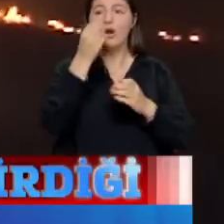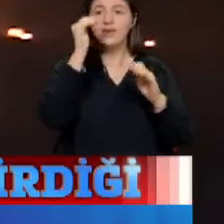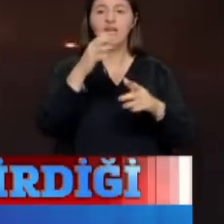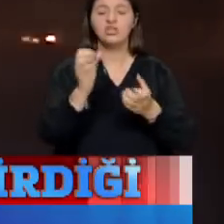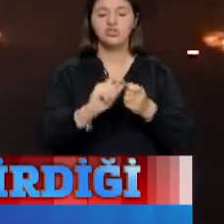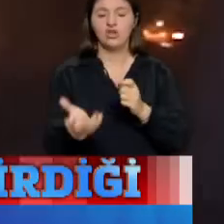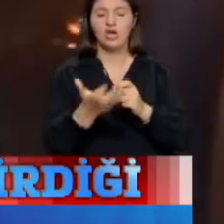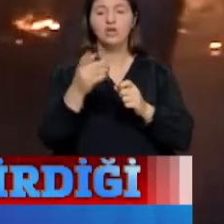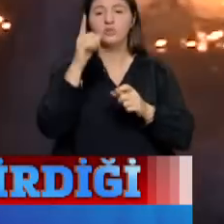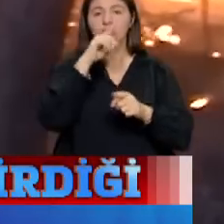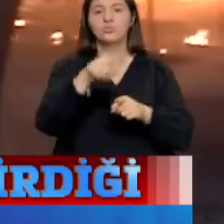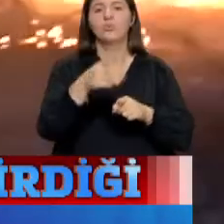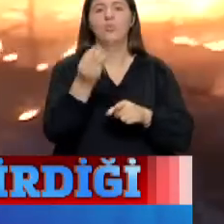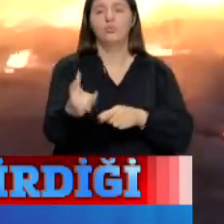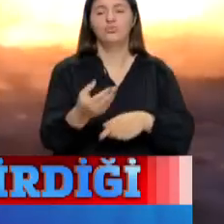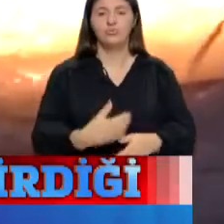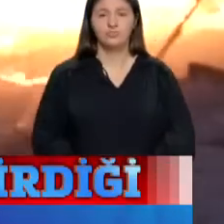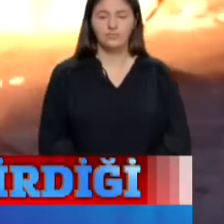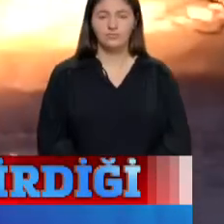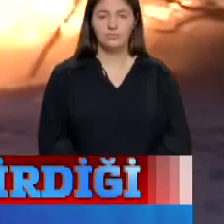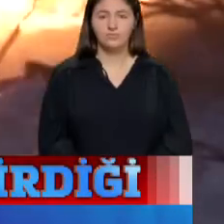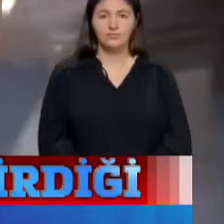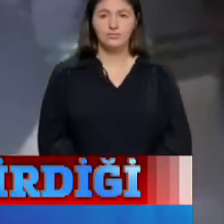ateş yakan bir grup yangına sebep oldu